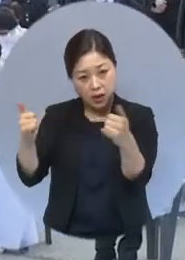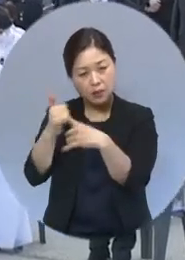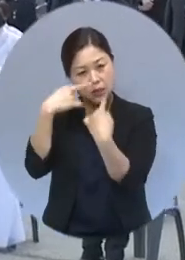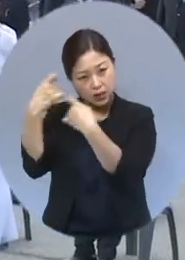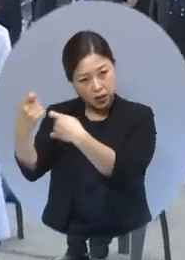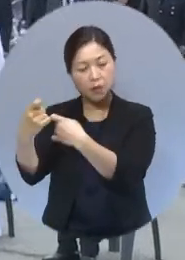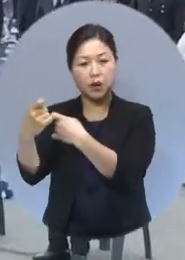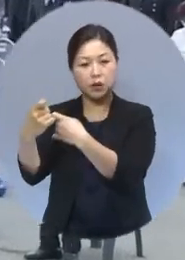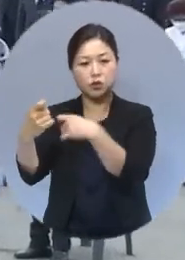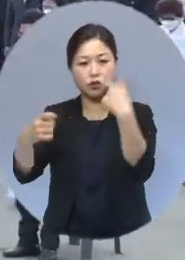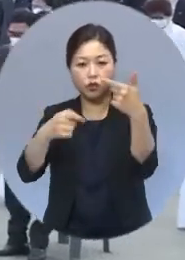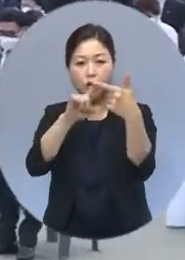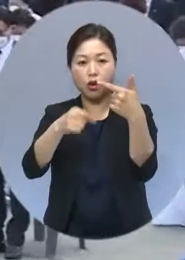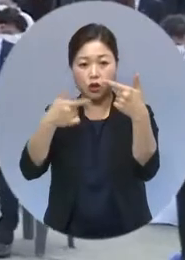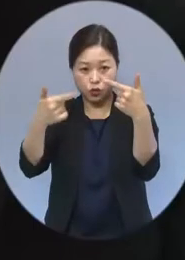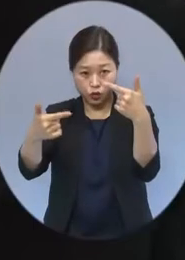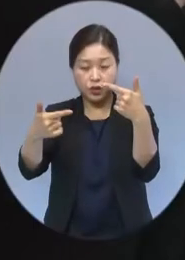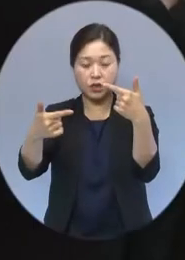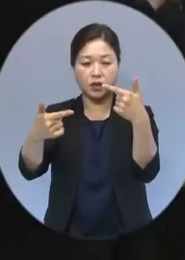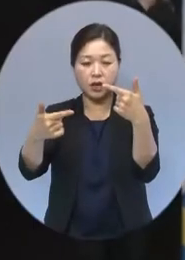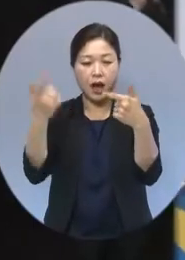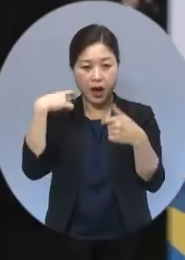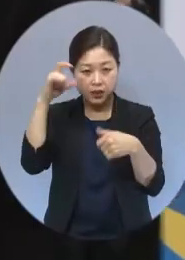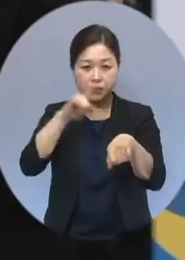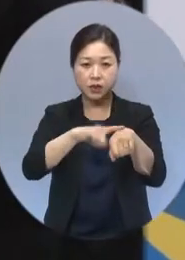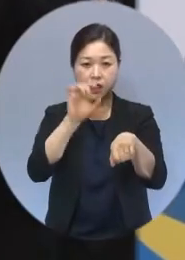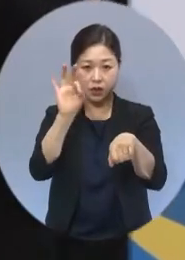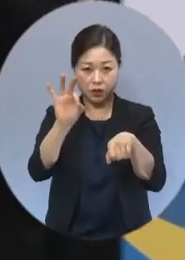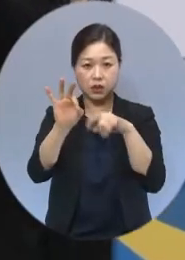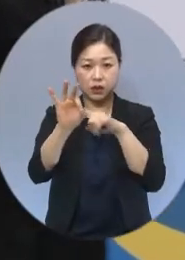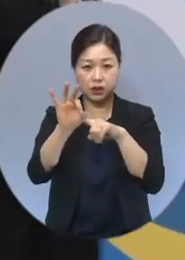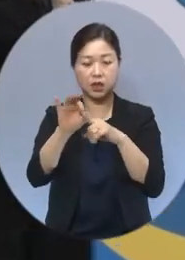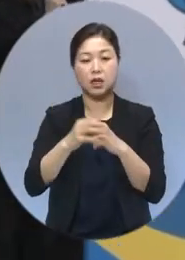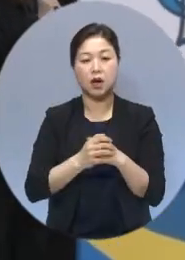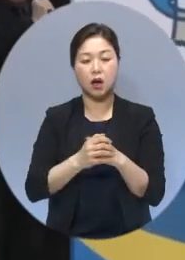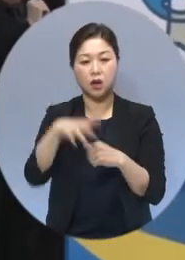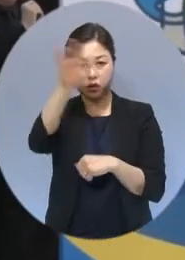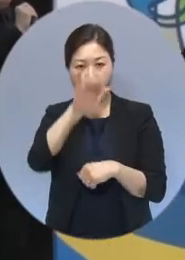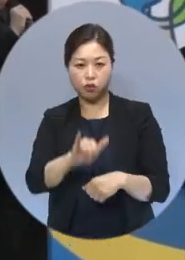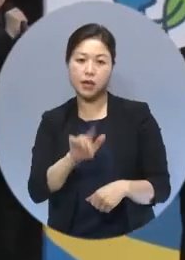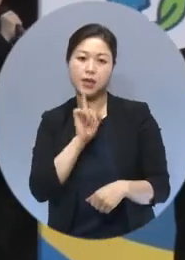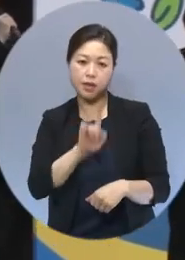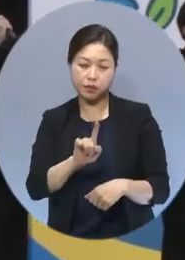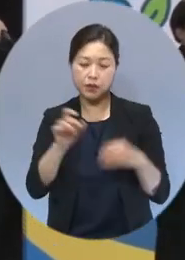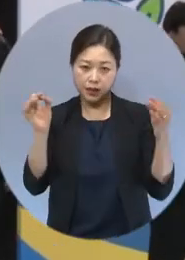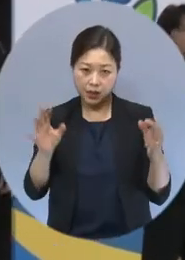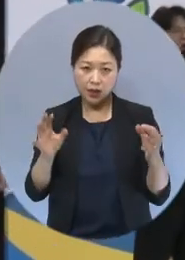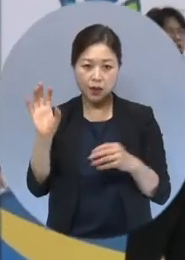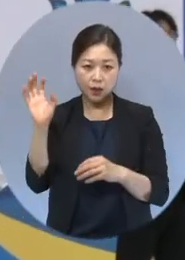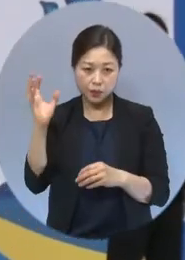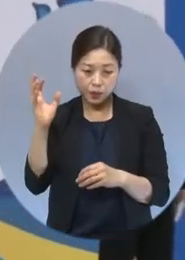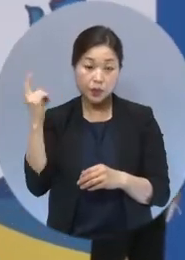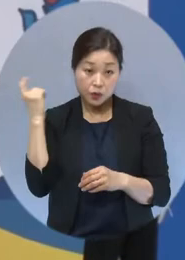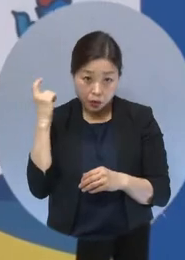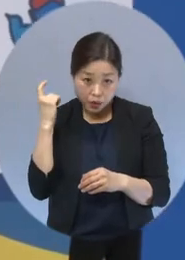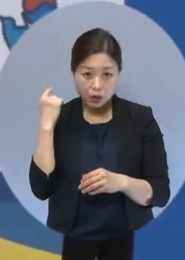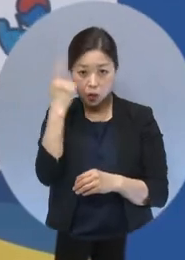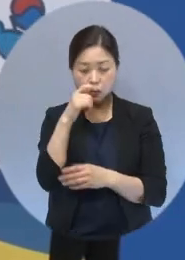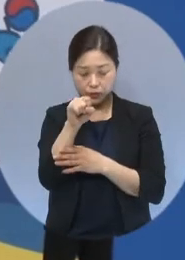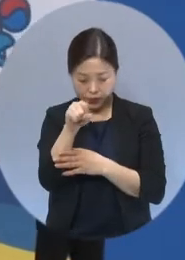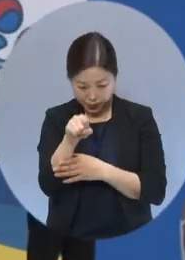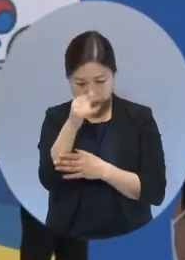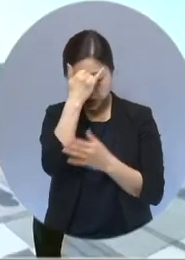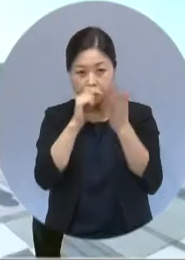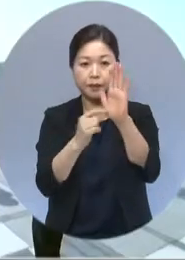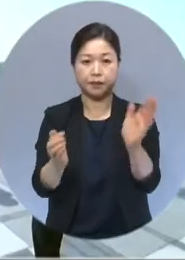추념식이 지난 6일 오전 10시 전국에 1분간 사이렌이 울리며 묵념과 함께 열렸습니다. 올해